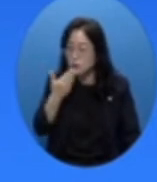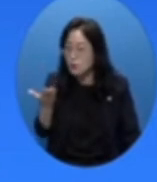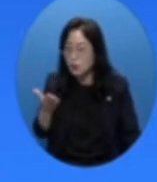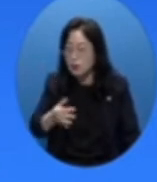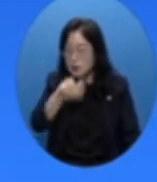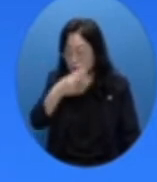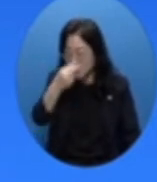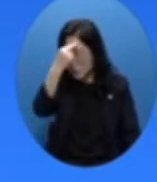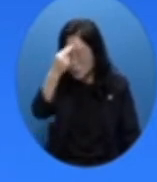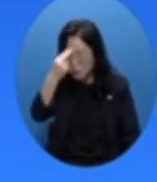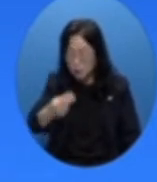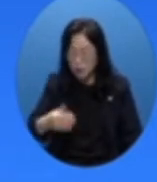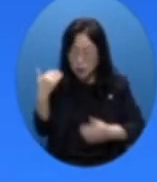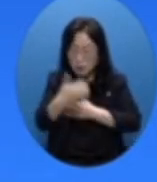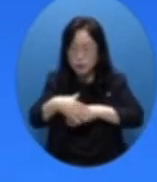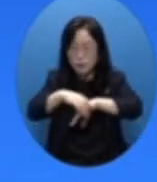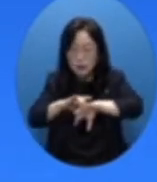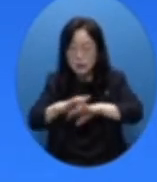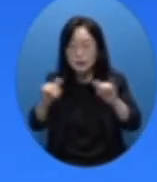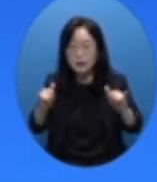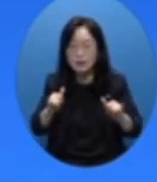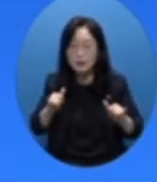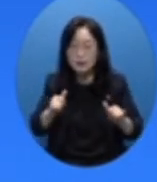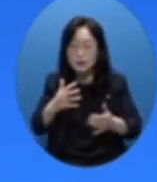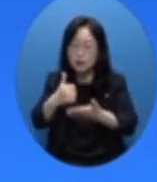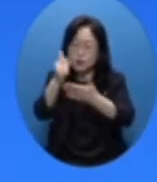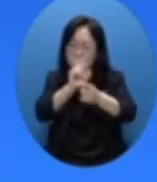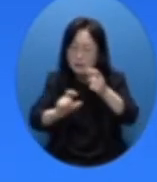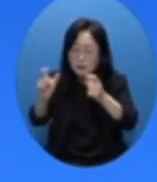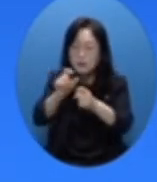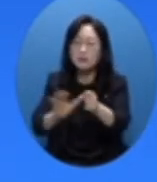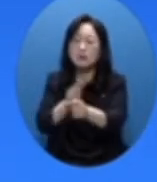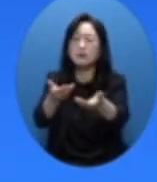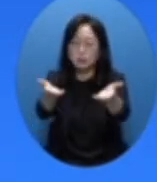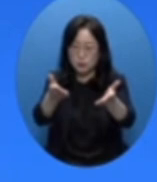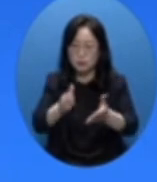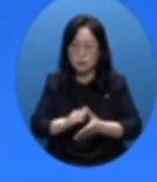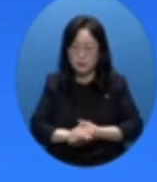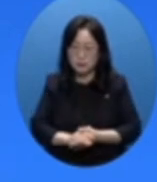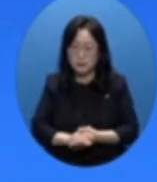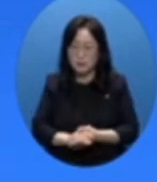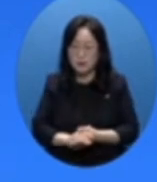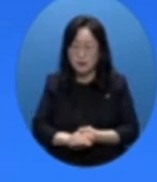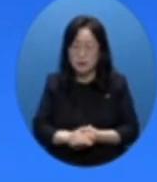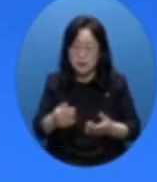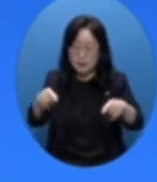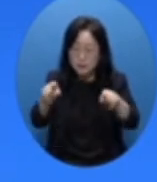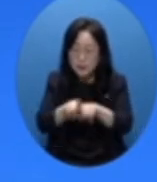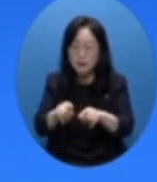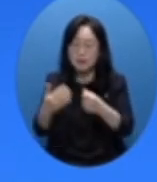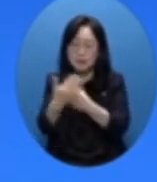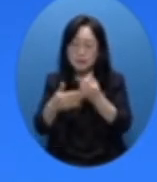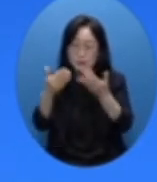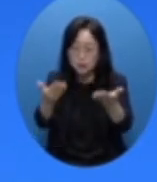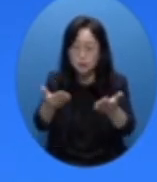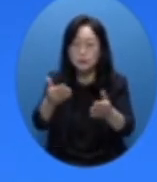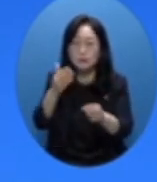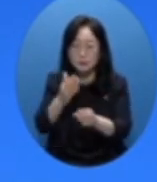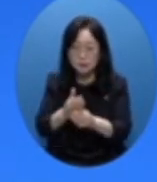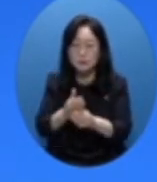몸에 장애를 가진 그분들을 줄임 이 더 사랑하시고 함께 서서 어디를 베풀어 주고 계신